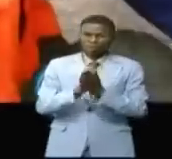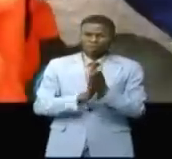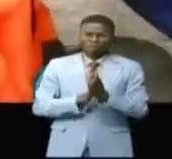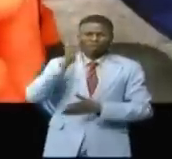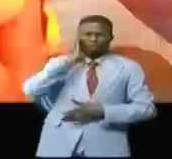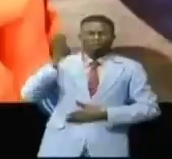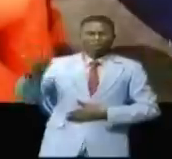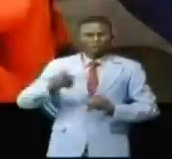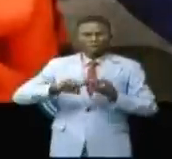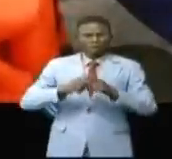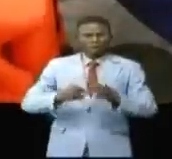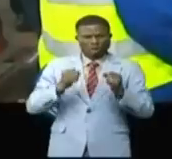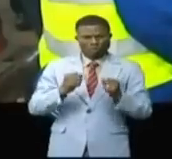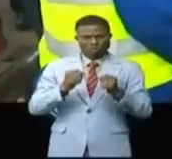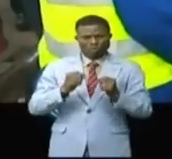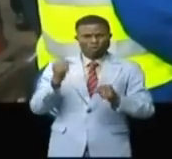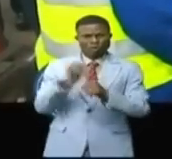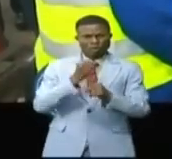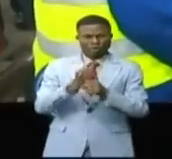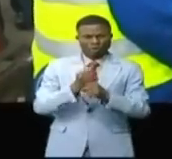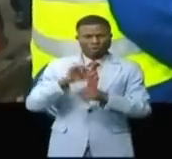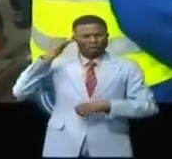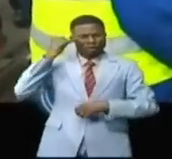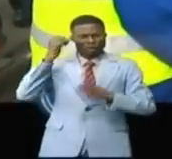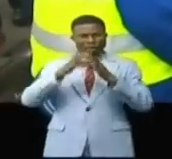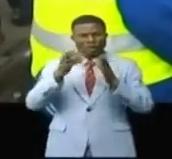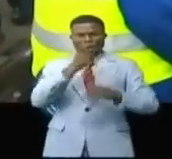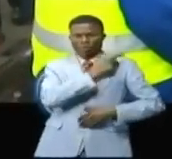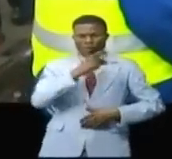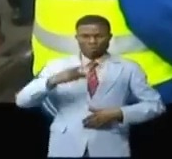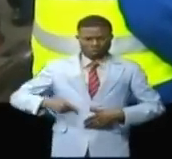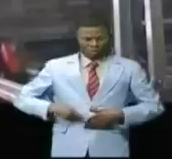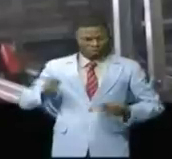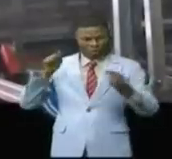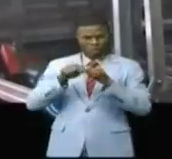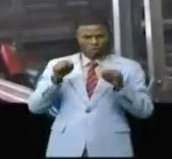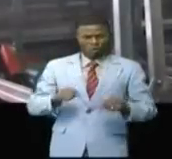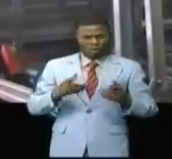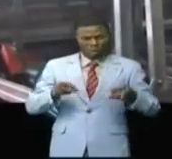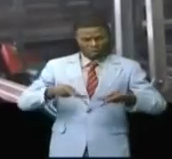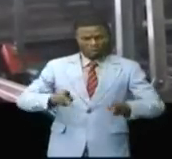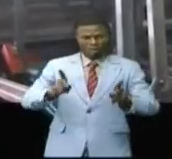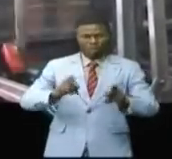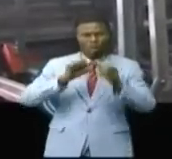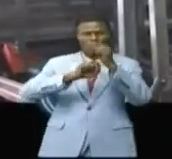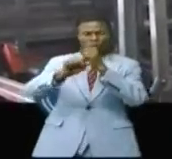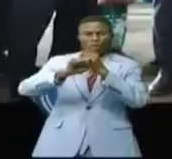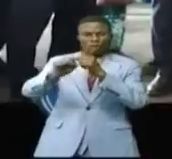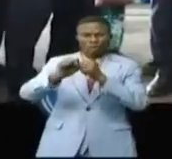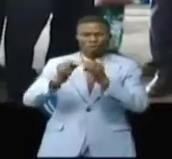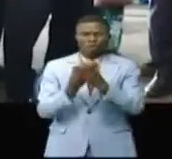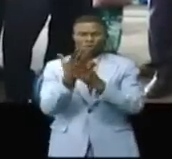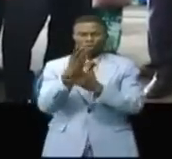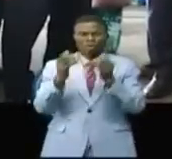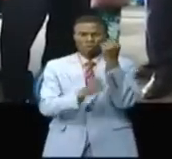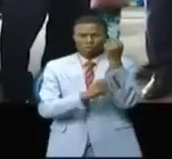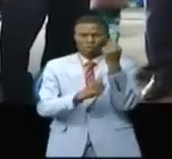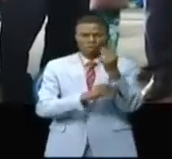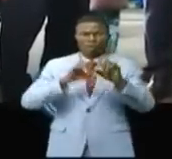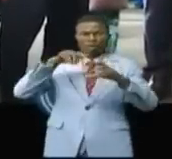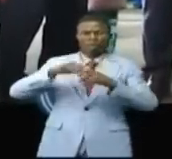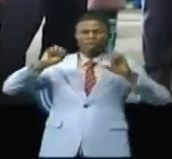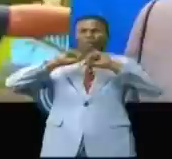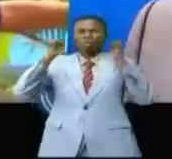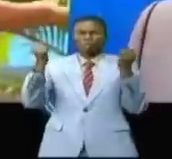des acquis de cette coopération japonaise qui jusqu'à maintenant permet dé promouvoir des ressources humaines dans des entreprises